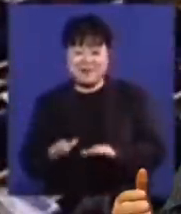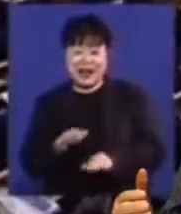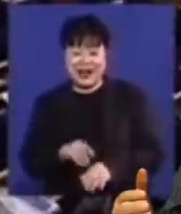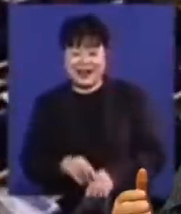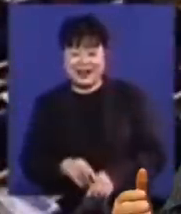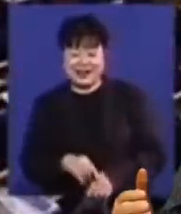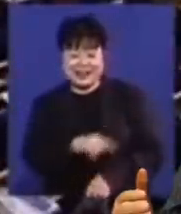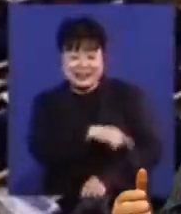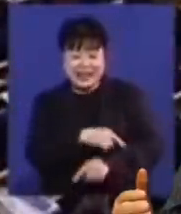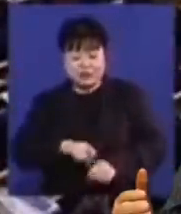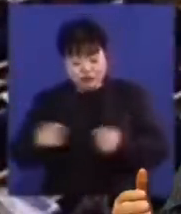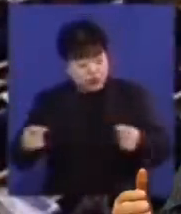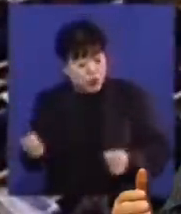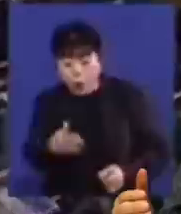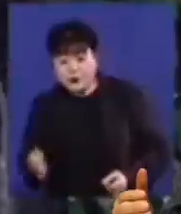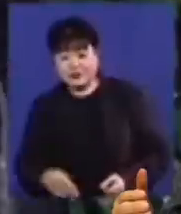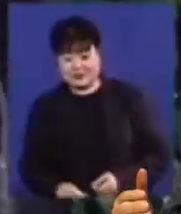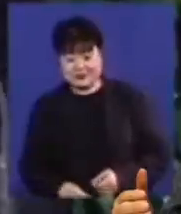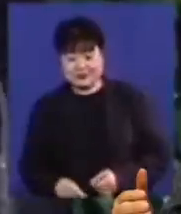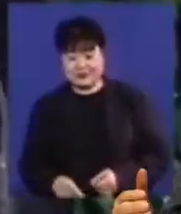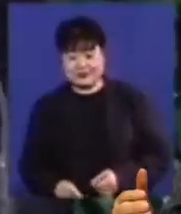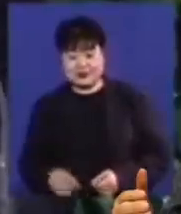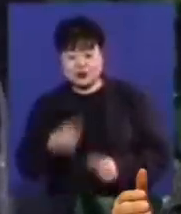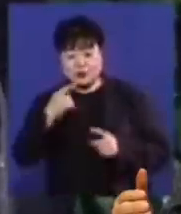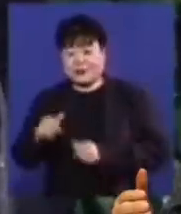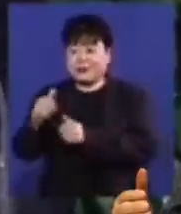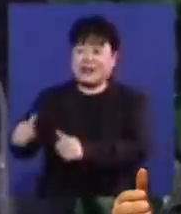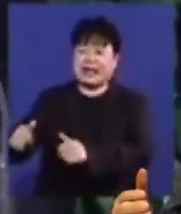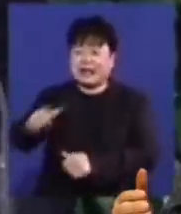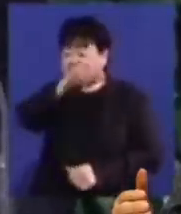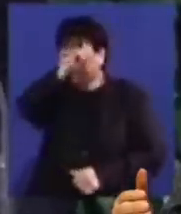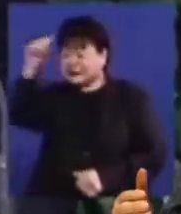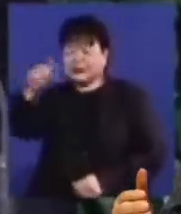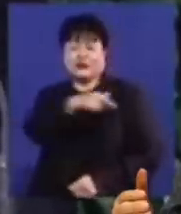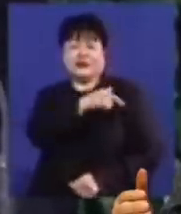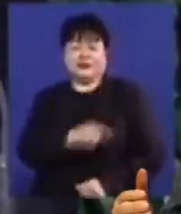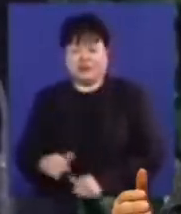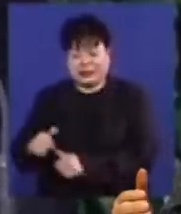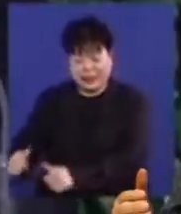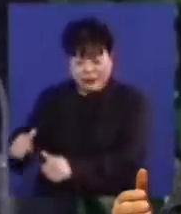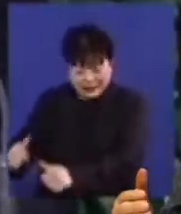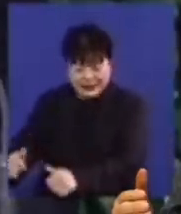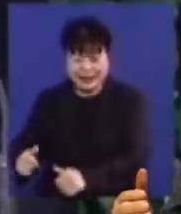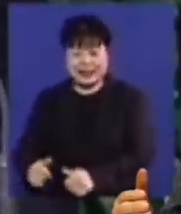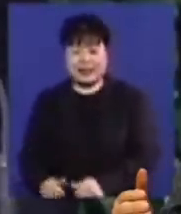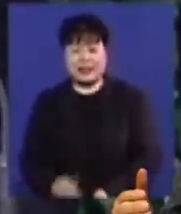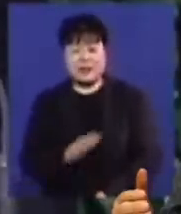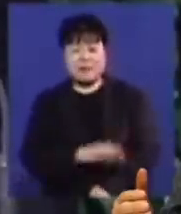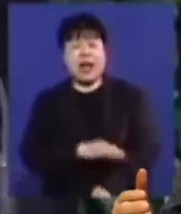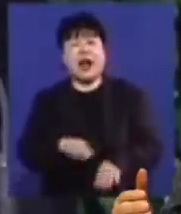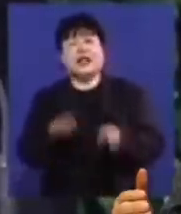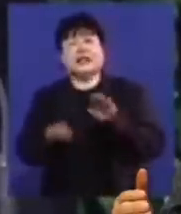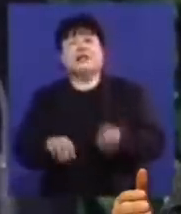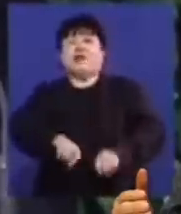근데 날 따라 우리 장로님 집사님들 많이 팔다리가